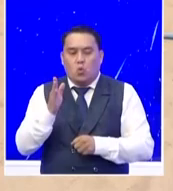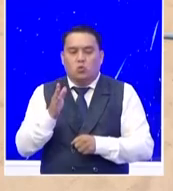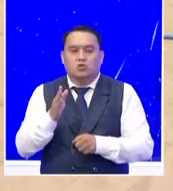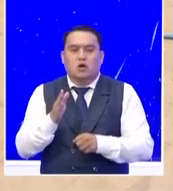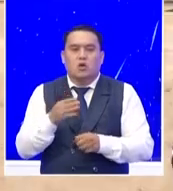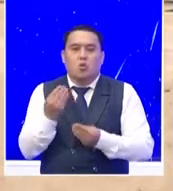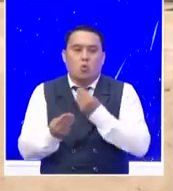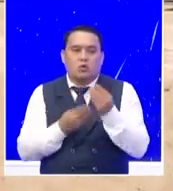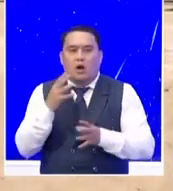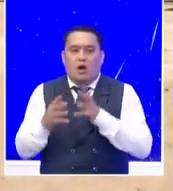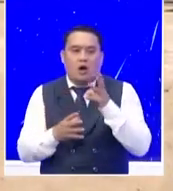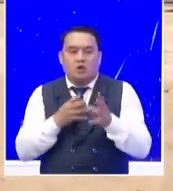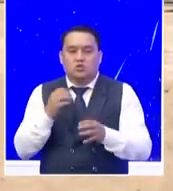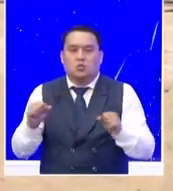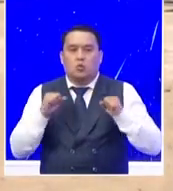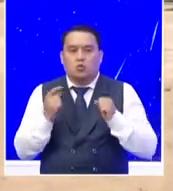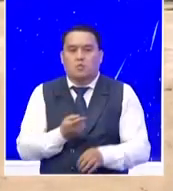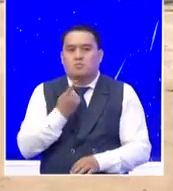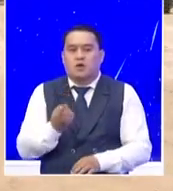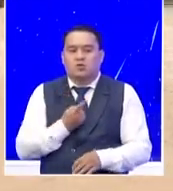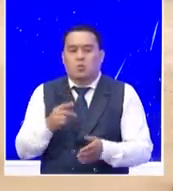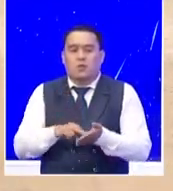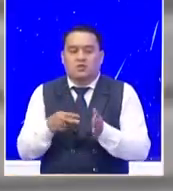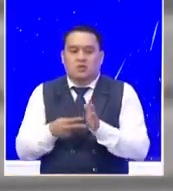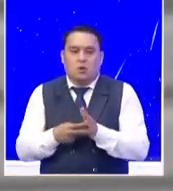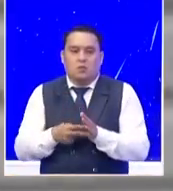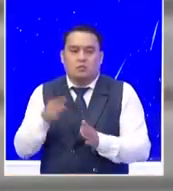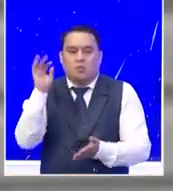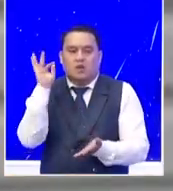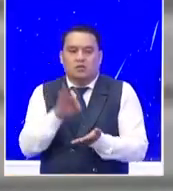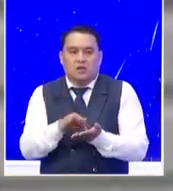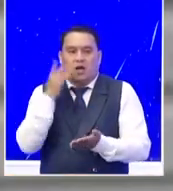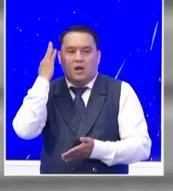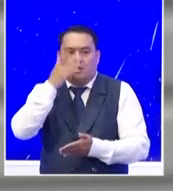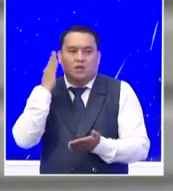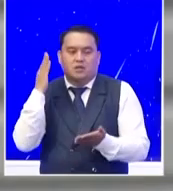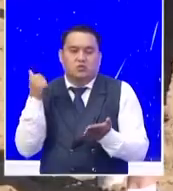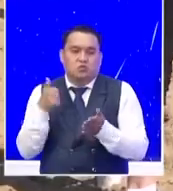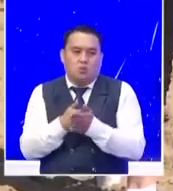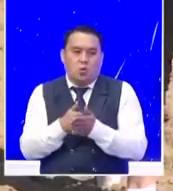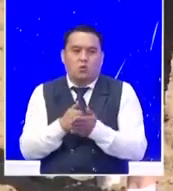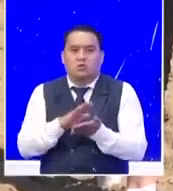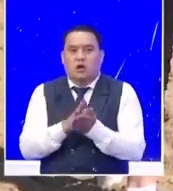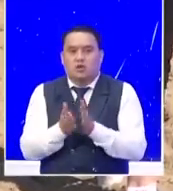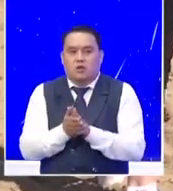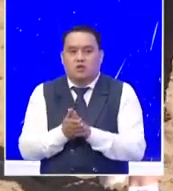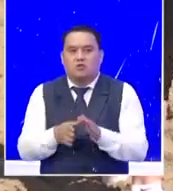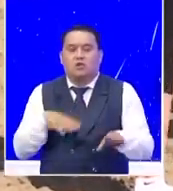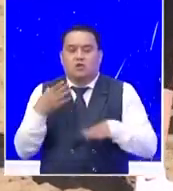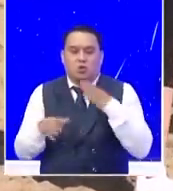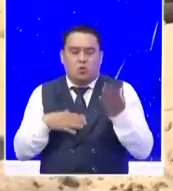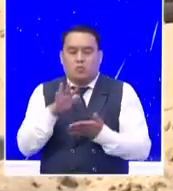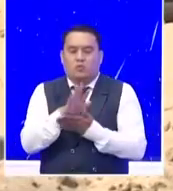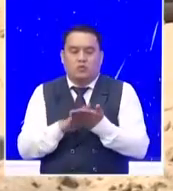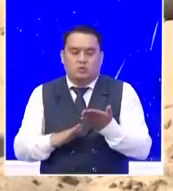құрамасында ойнап, халықаралық деңгейдегі спорт шебері болуды мақсат етеді. Алға қойған арман асқағына жету үшін қандай жағдай болмасын жаттығуды